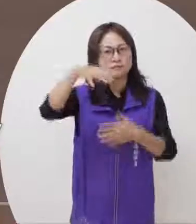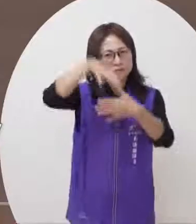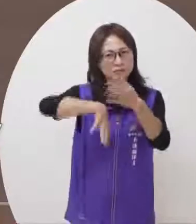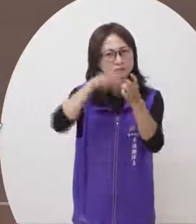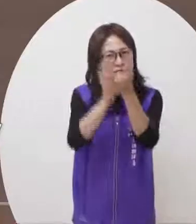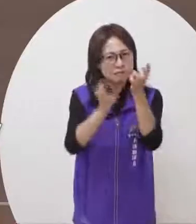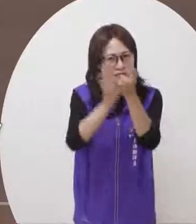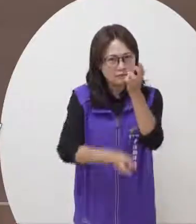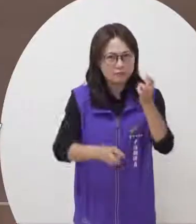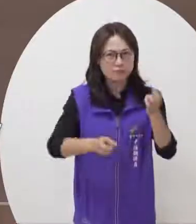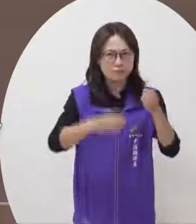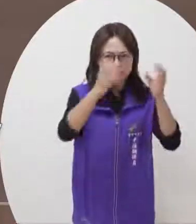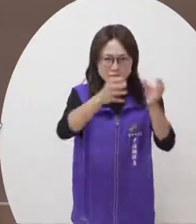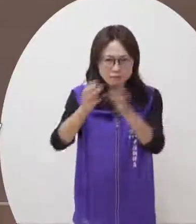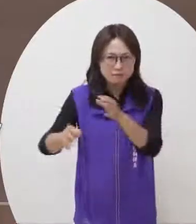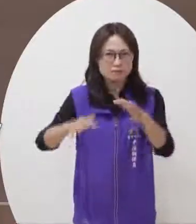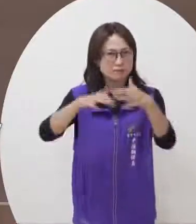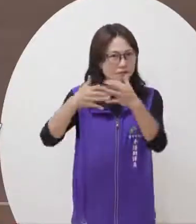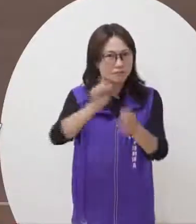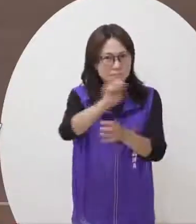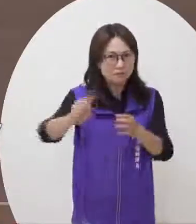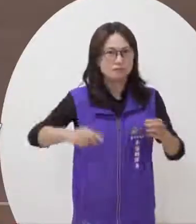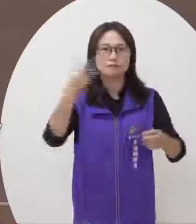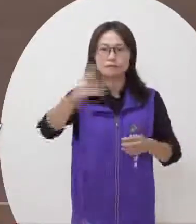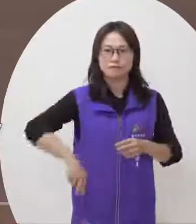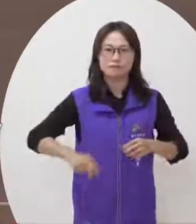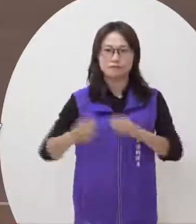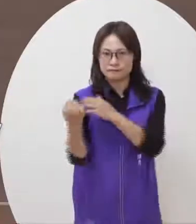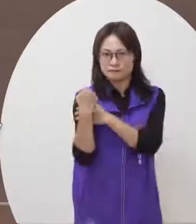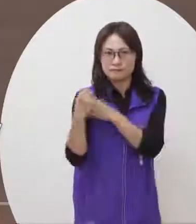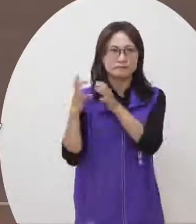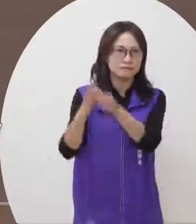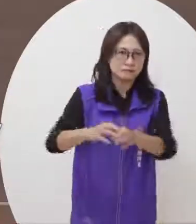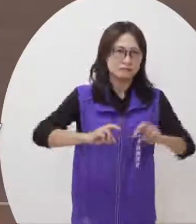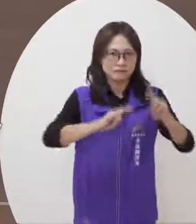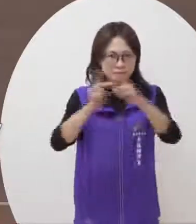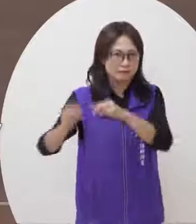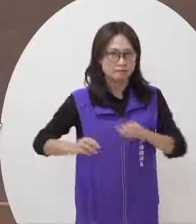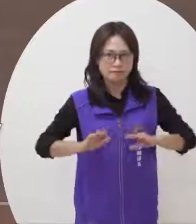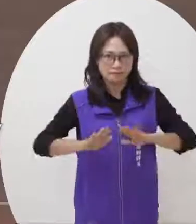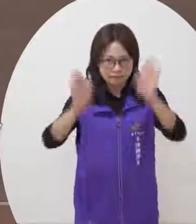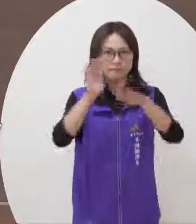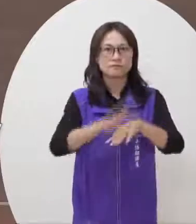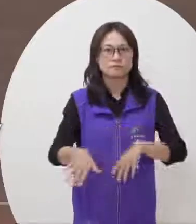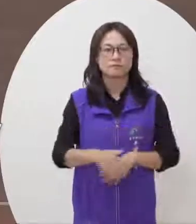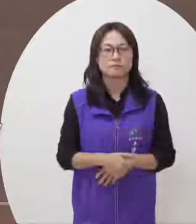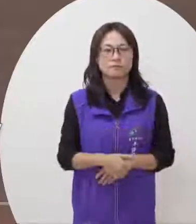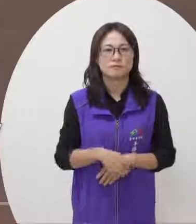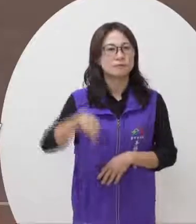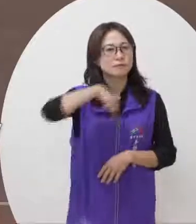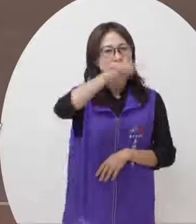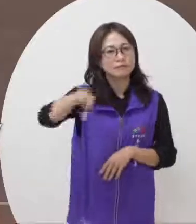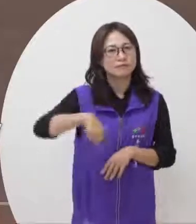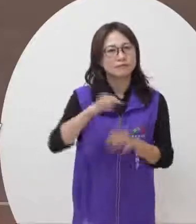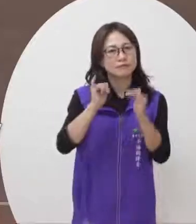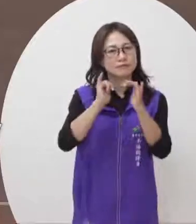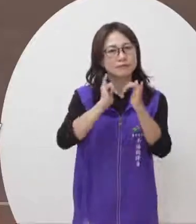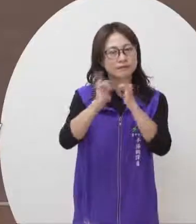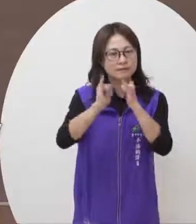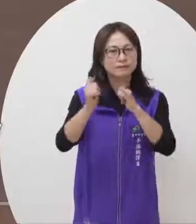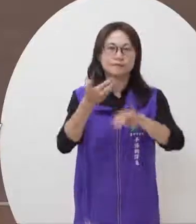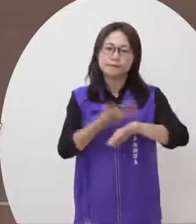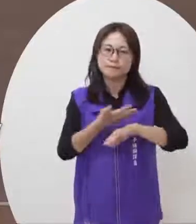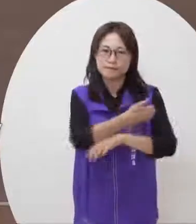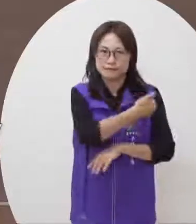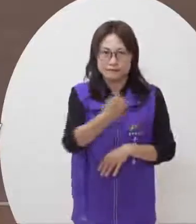建设，还会继续盘点，大家放心哈。所以未来这个整个世贸经贸中